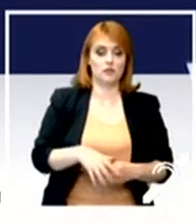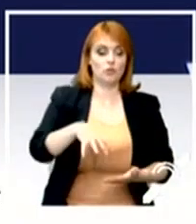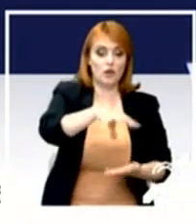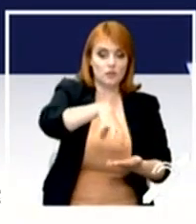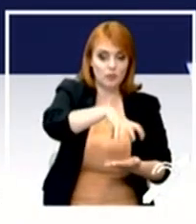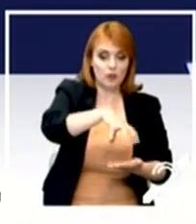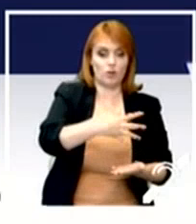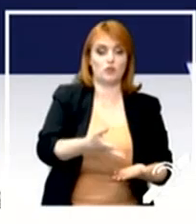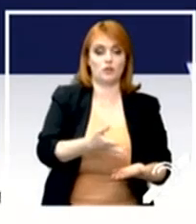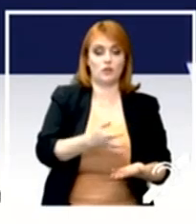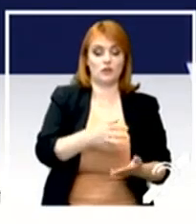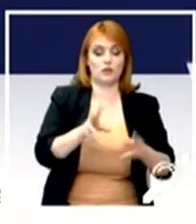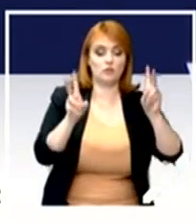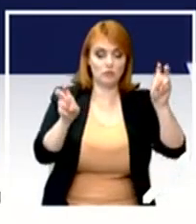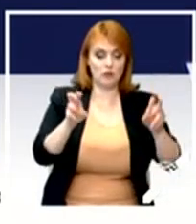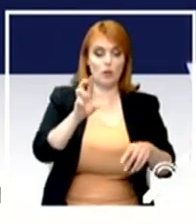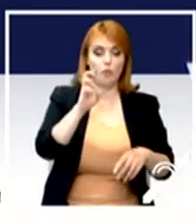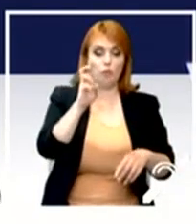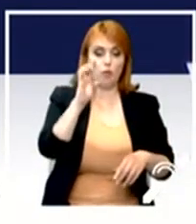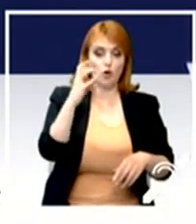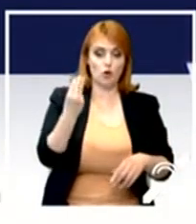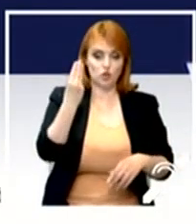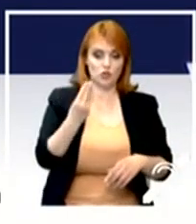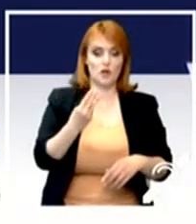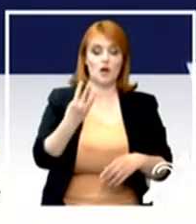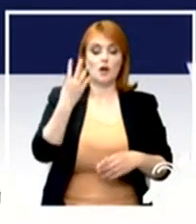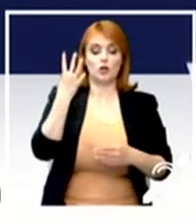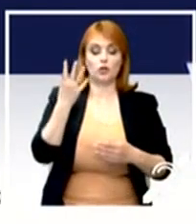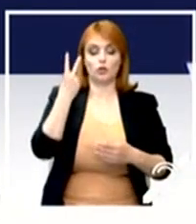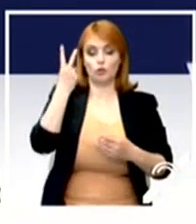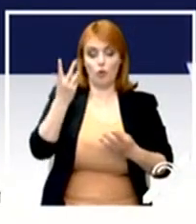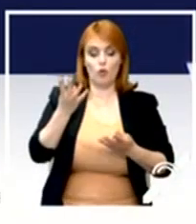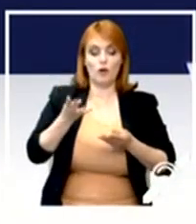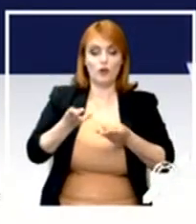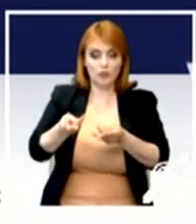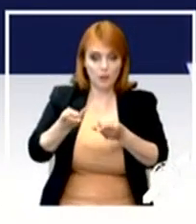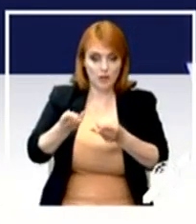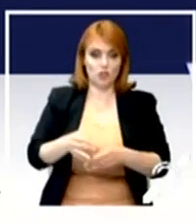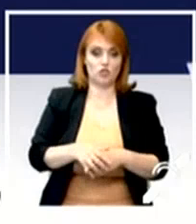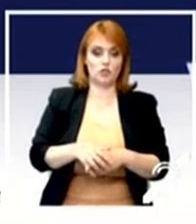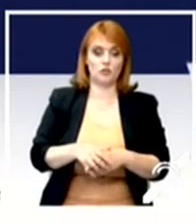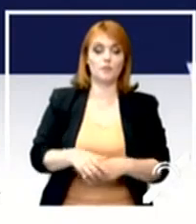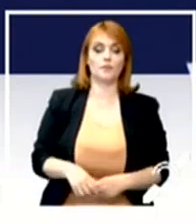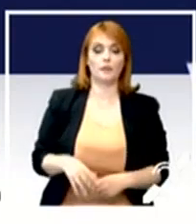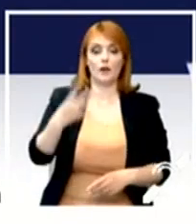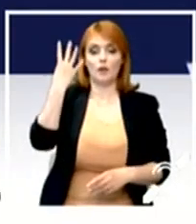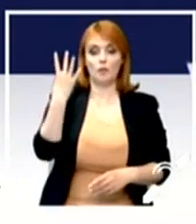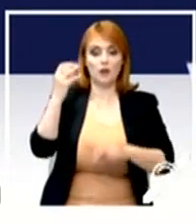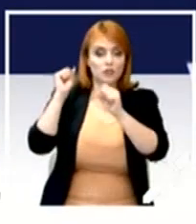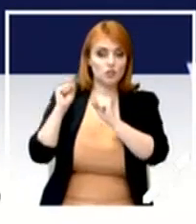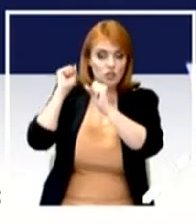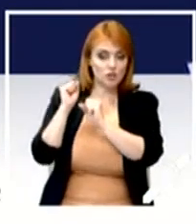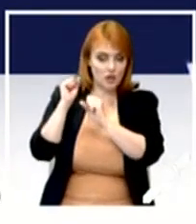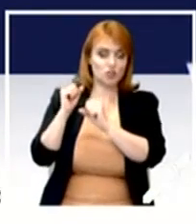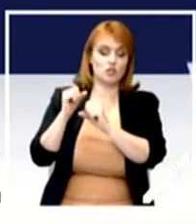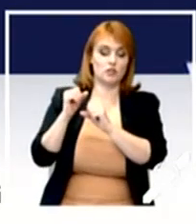aspirator de model Bosch, două cuptoare cu microunde, două calorifere, 4 saci de dormit, 8 cutii